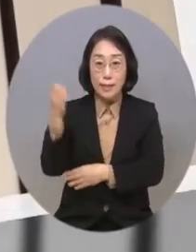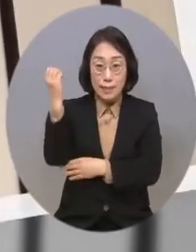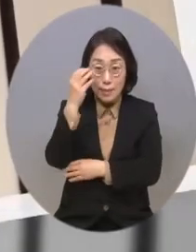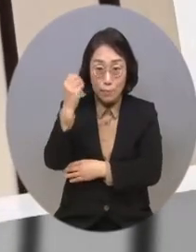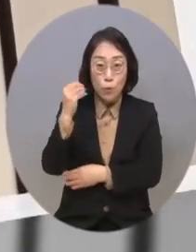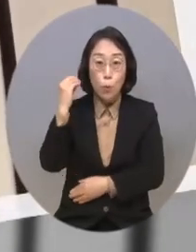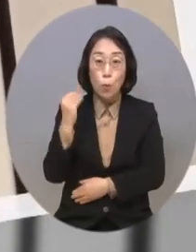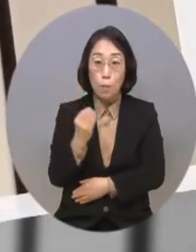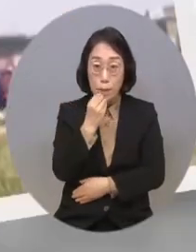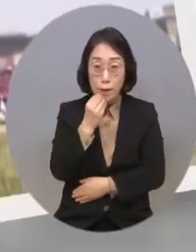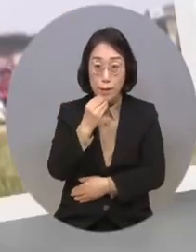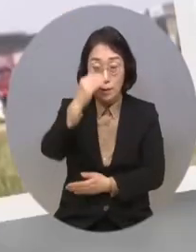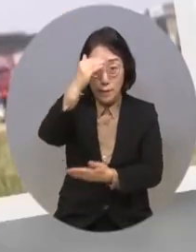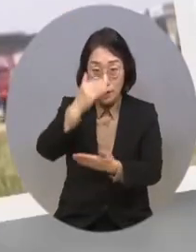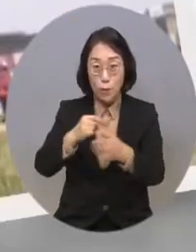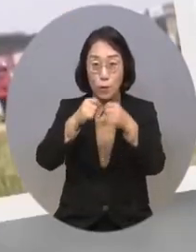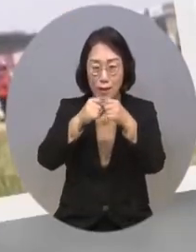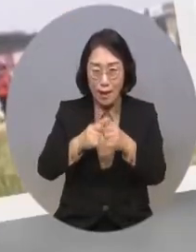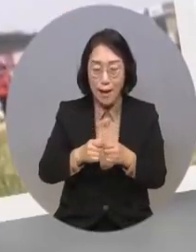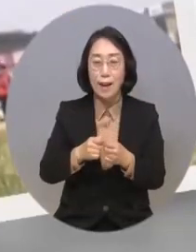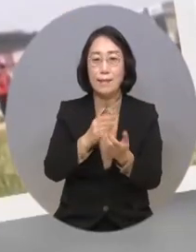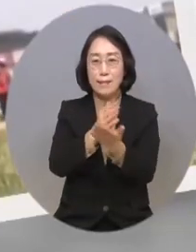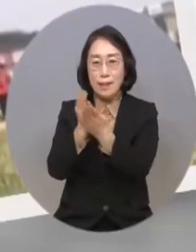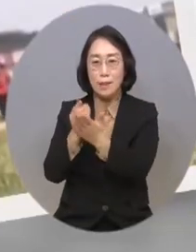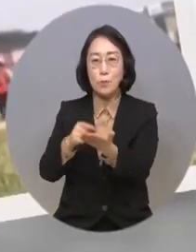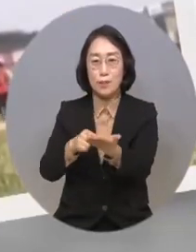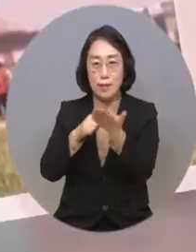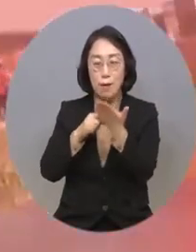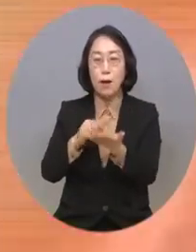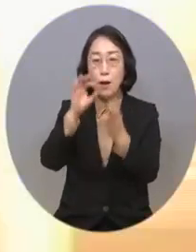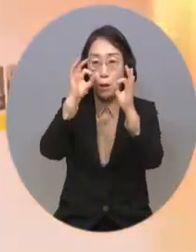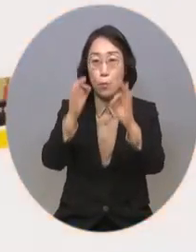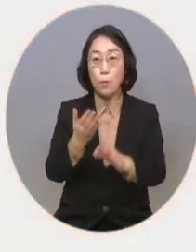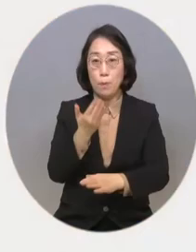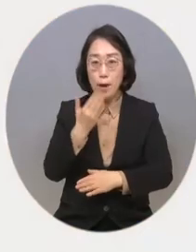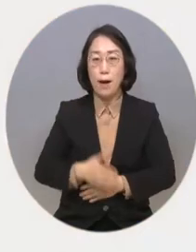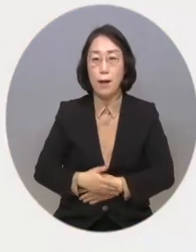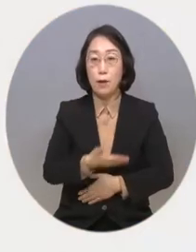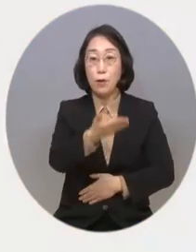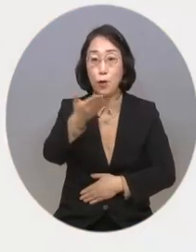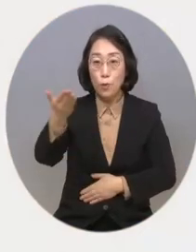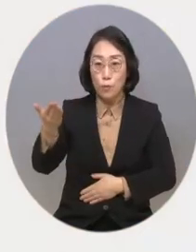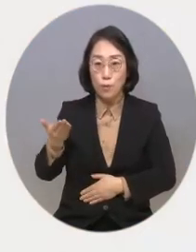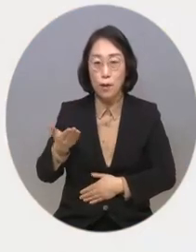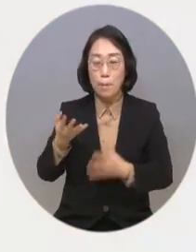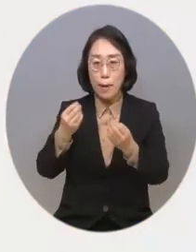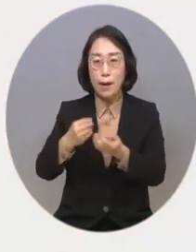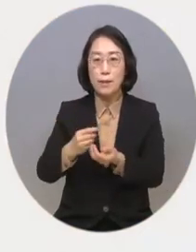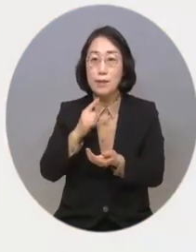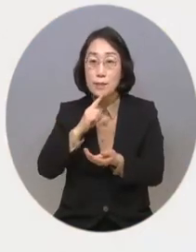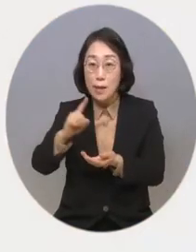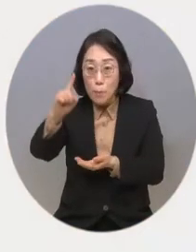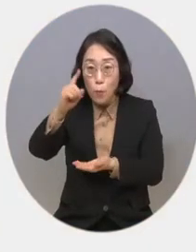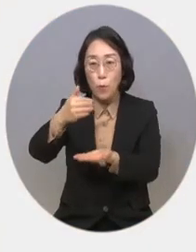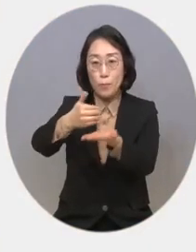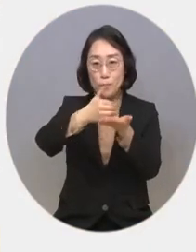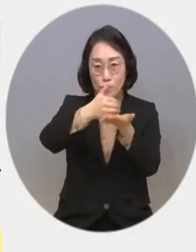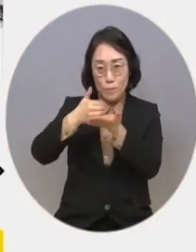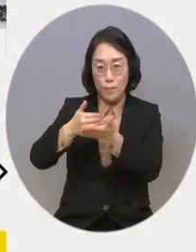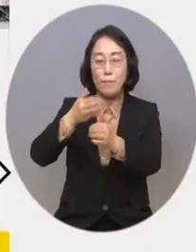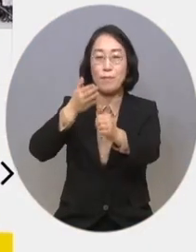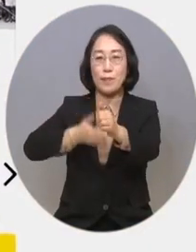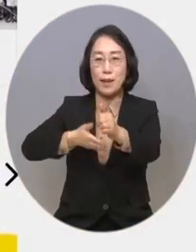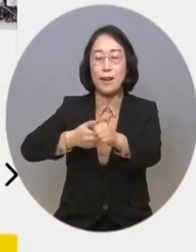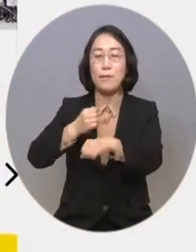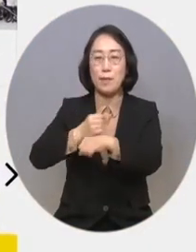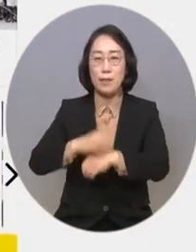웰페어뉴스 홈페이지를 통해 보다 다양한 소식을 접할 수 있습니다. 시청자 여러분의 제보를 기다립니다. 웰페어뉴스